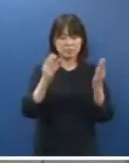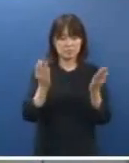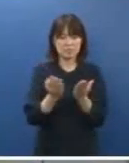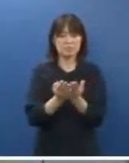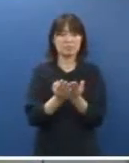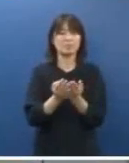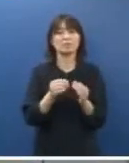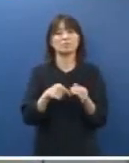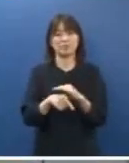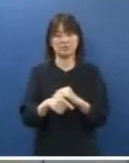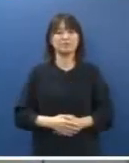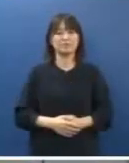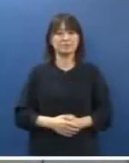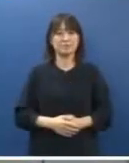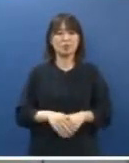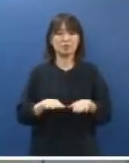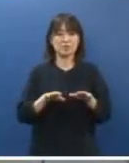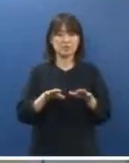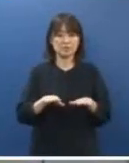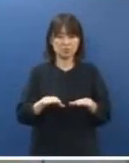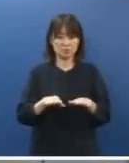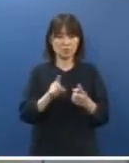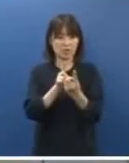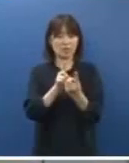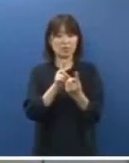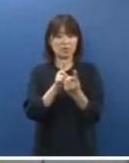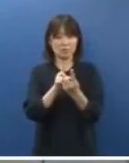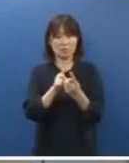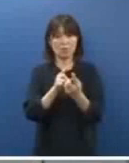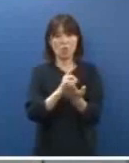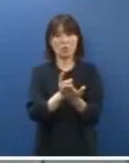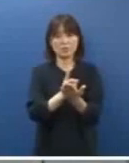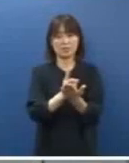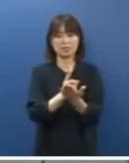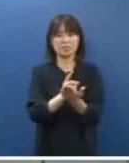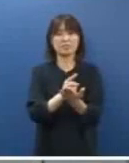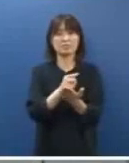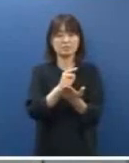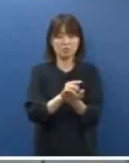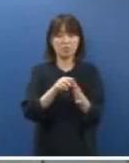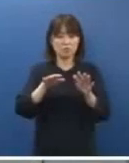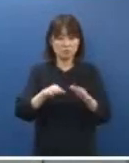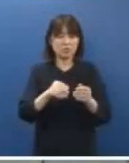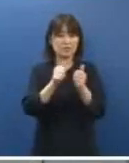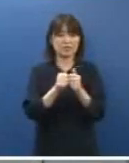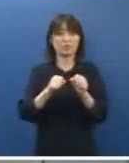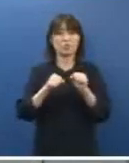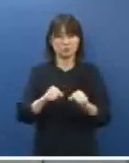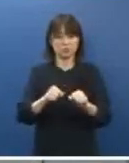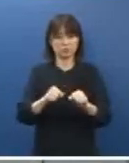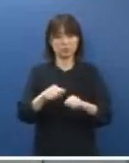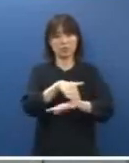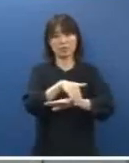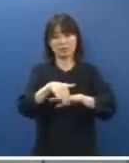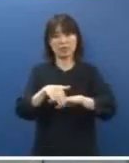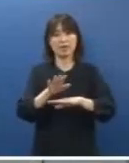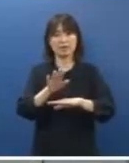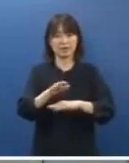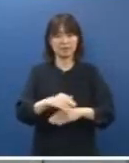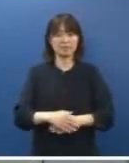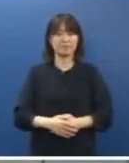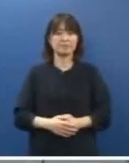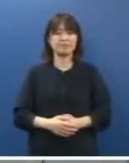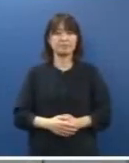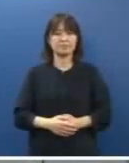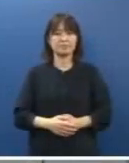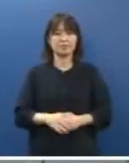本日ですね、また対応方針について話し合いをしていこうと考えております。まあ、今回